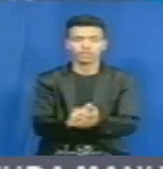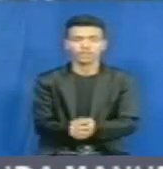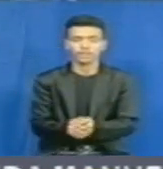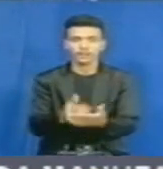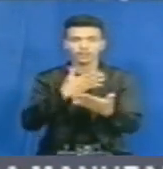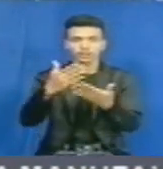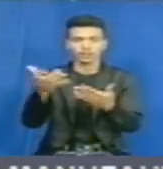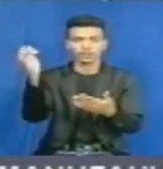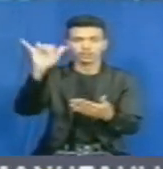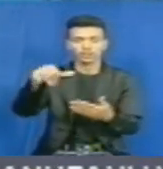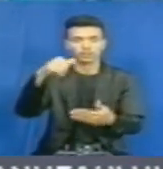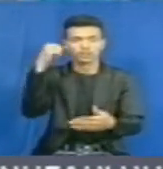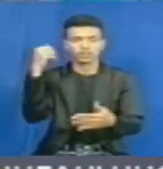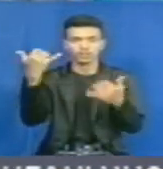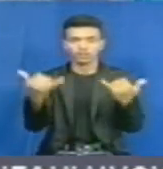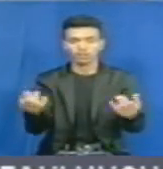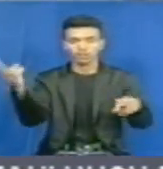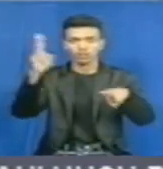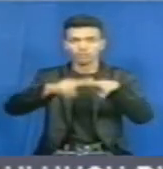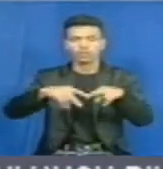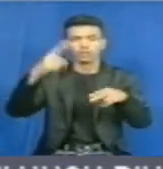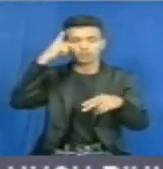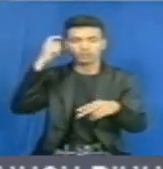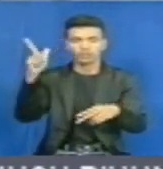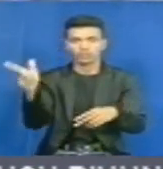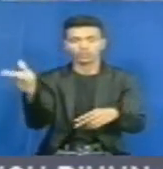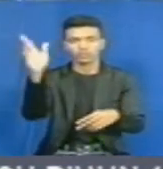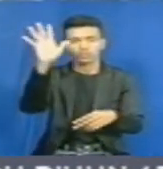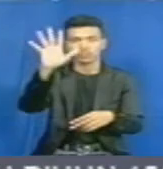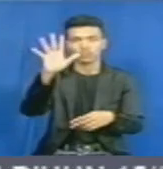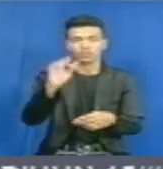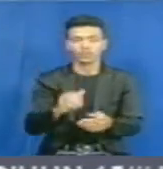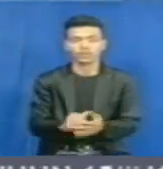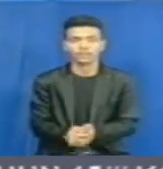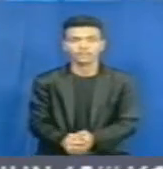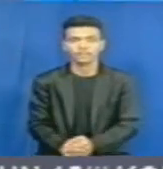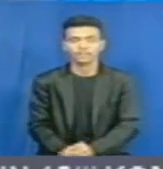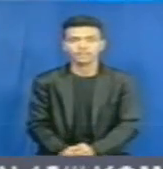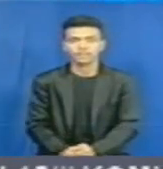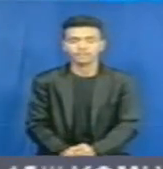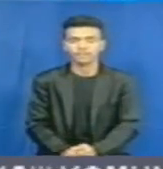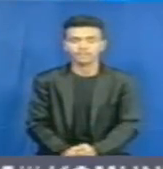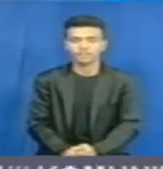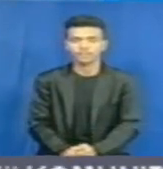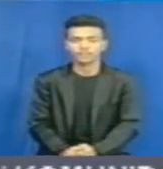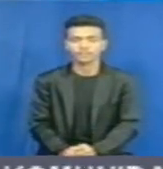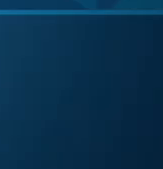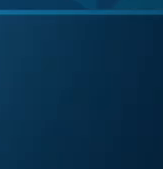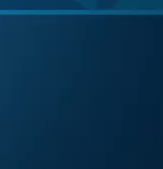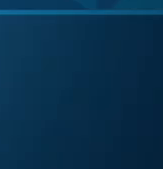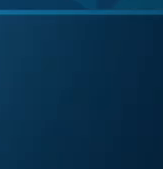sir seluk mos folin amenta centavos ruanulu resin lima kada sasan. Husi likisa Del Suru Santos Bar